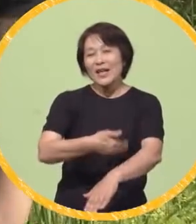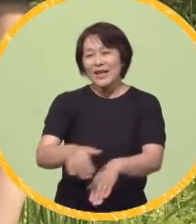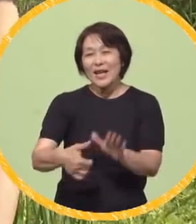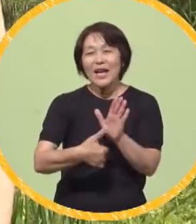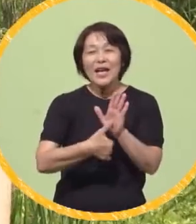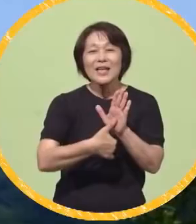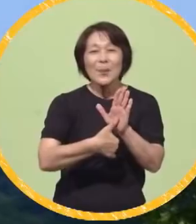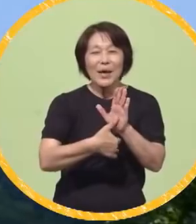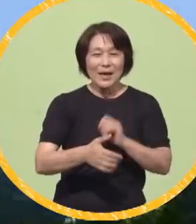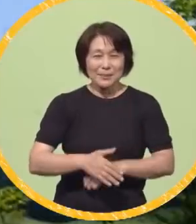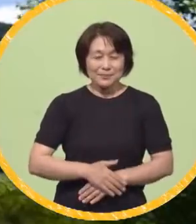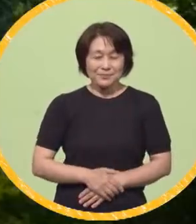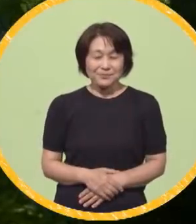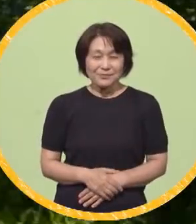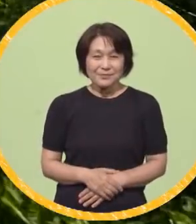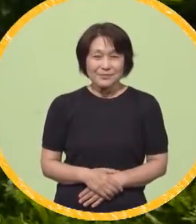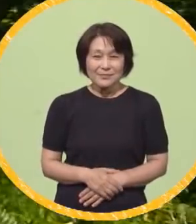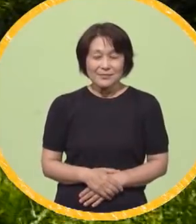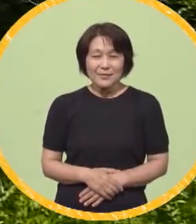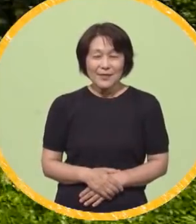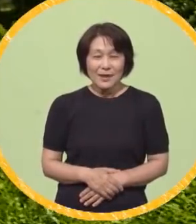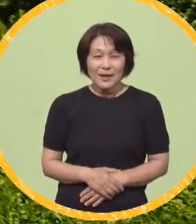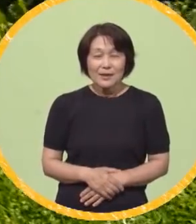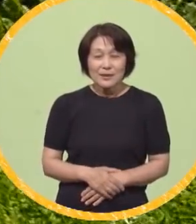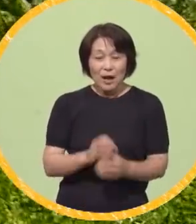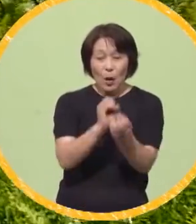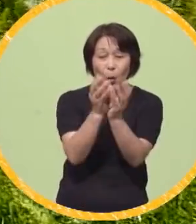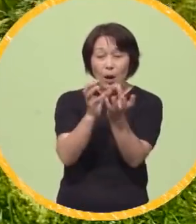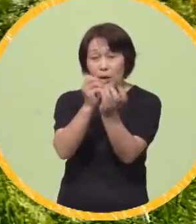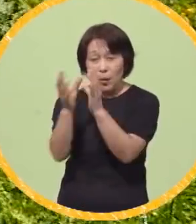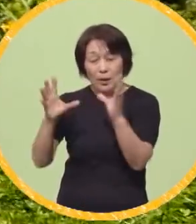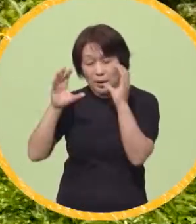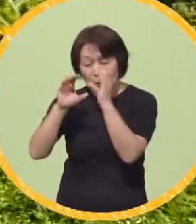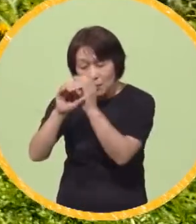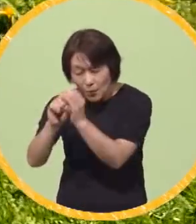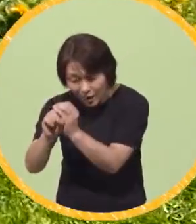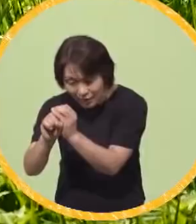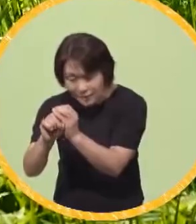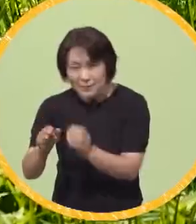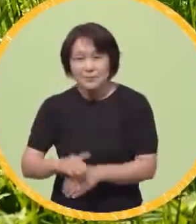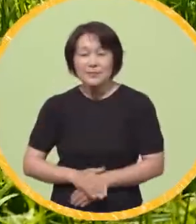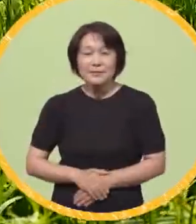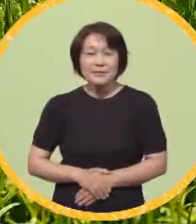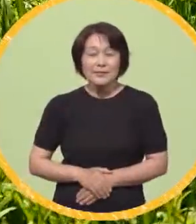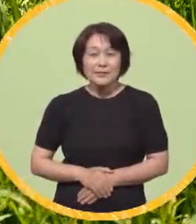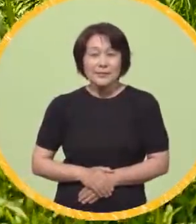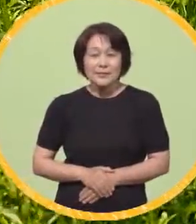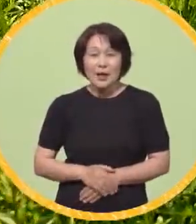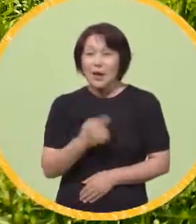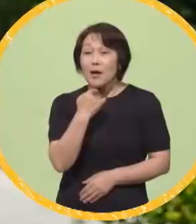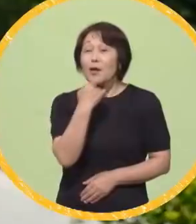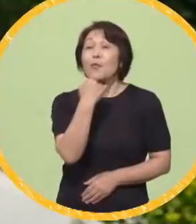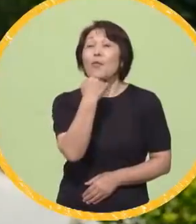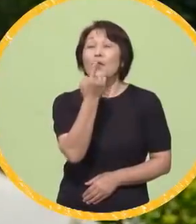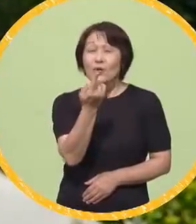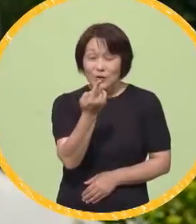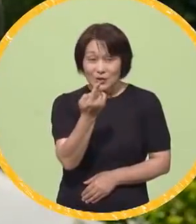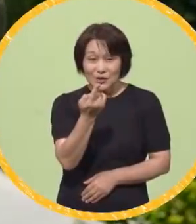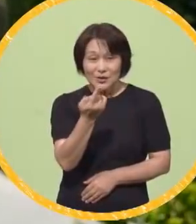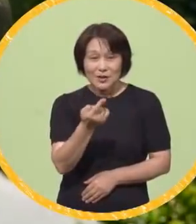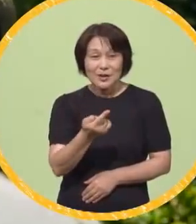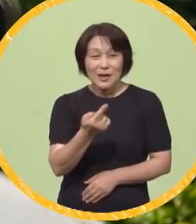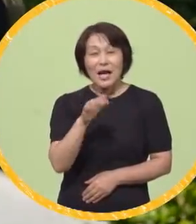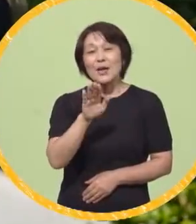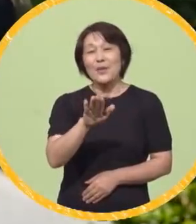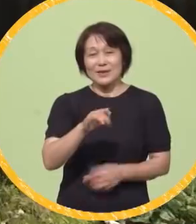い。 すっかりお花畑に夢中のくまいちゃんですが、湿生花園の目玉はお花だけじゃないんです